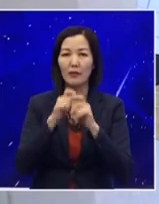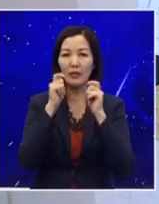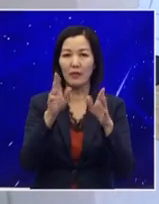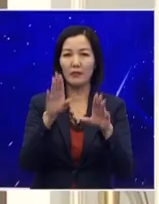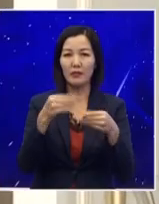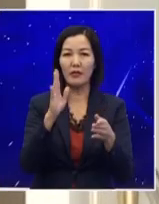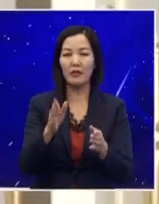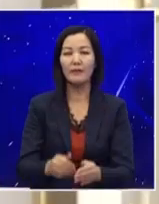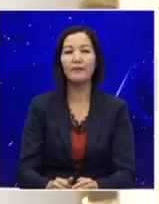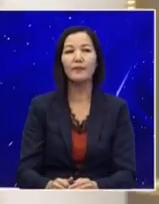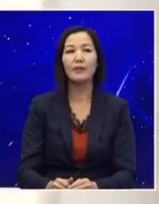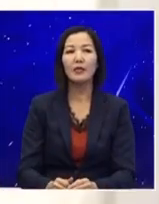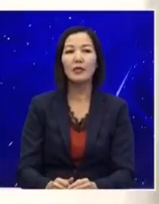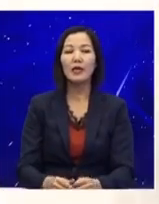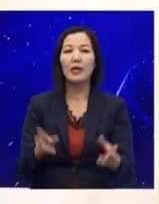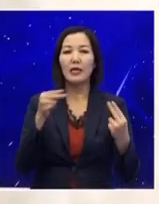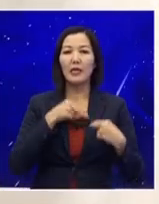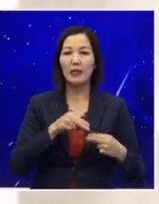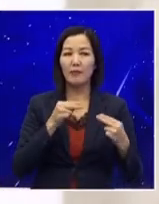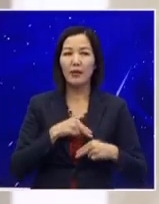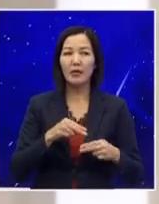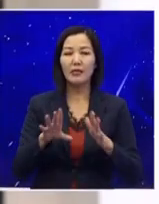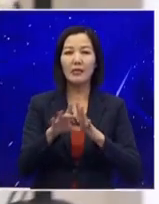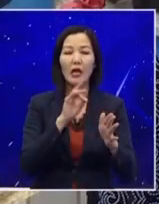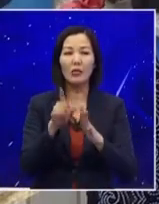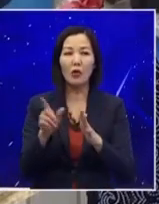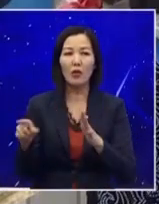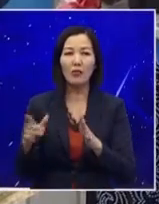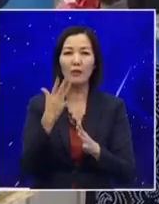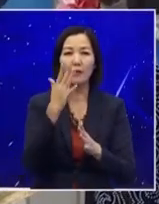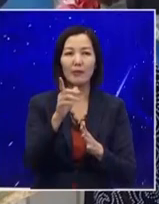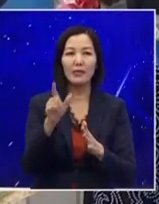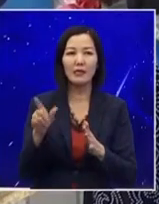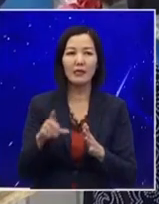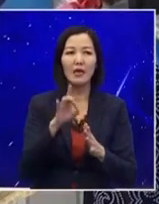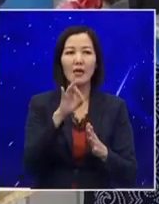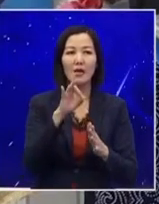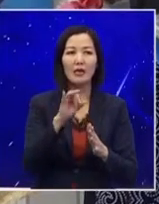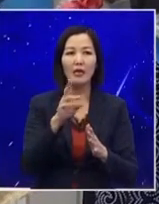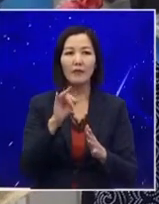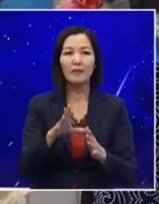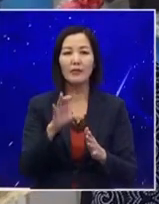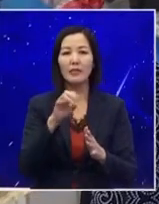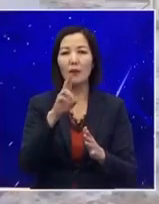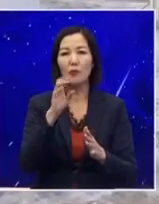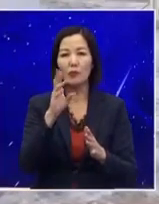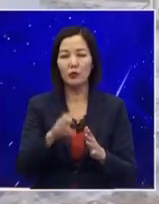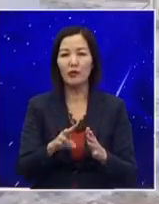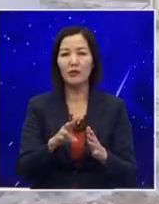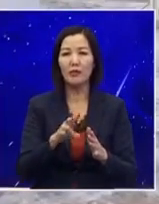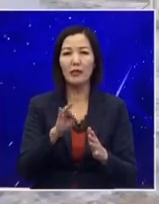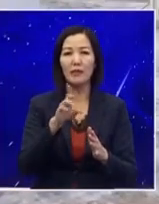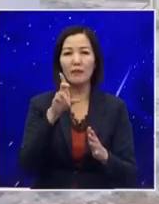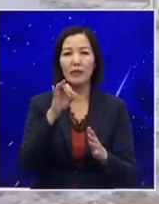табысталады. Сан жылғы еңбегін ел біліп сүйсінген таңдаулылар биыл бесеу: Рахымбек Төлендінов, Валерий Сапожников, Хабдулла